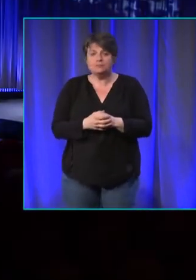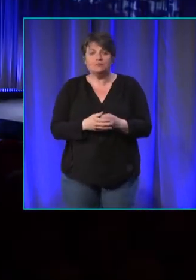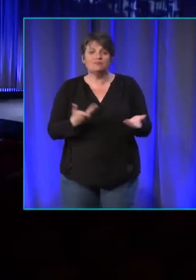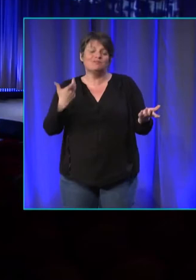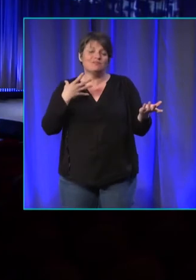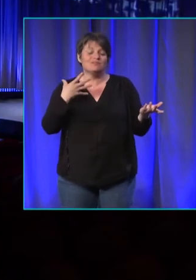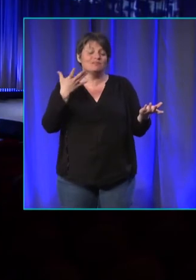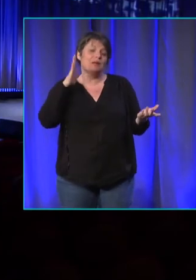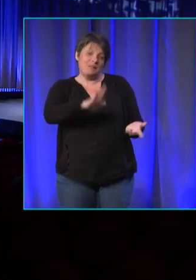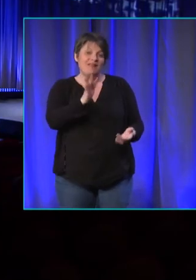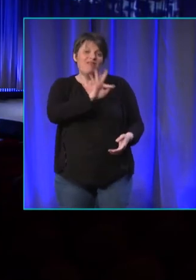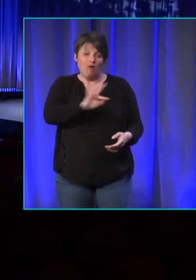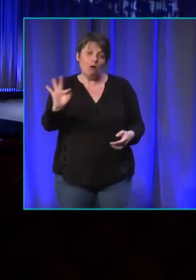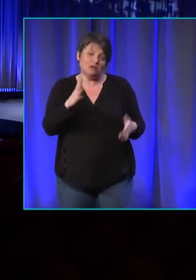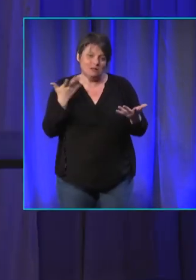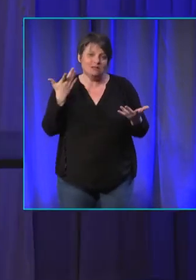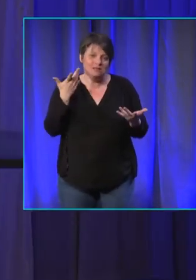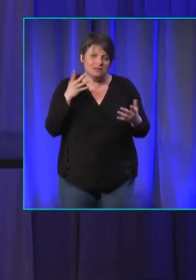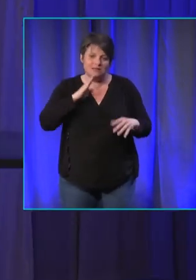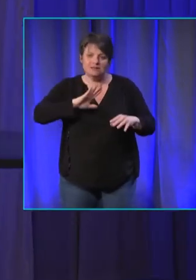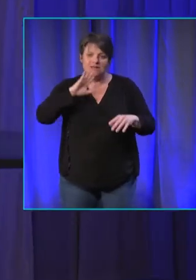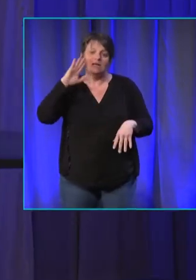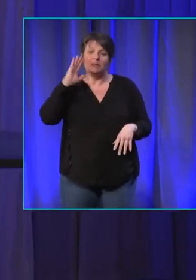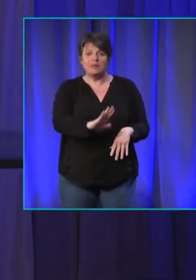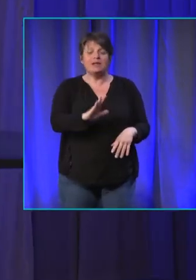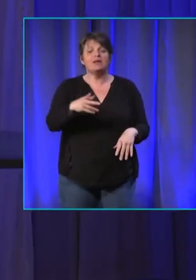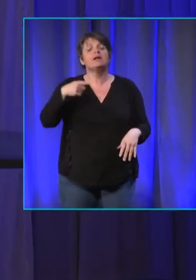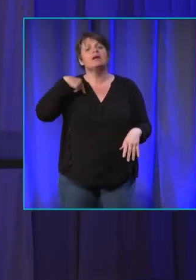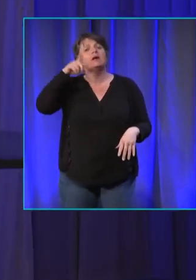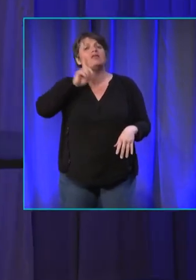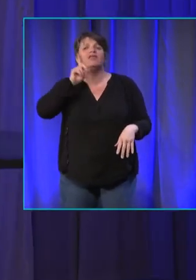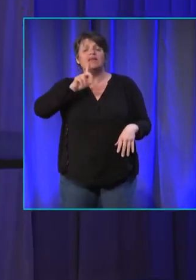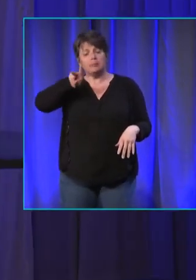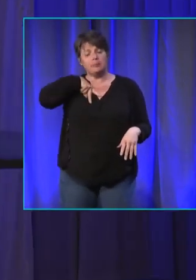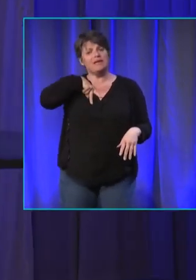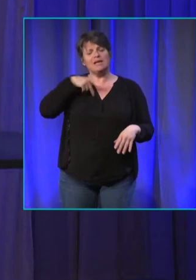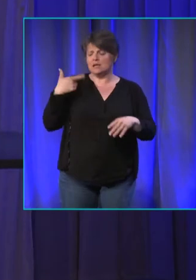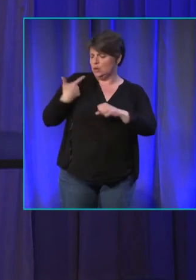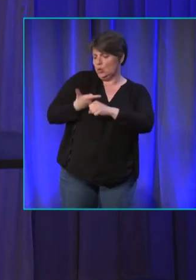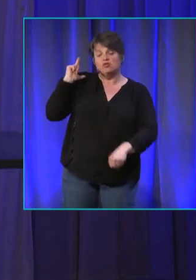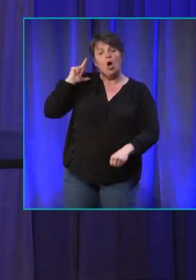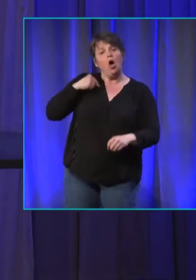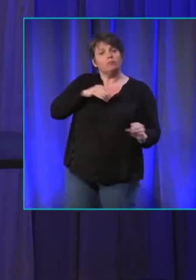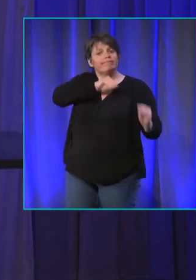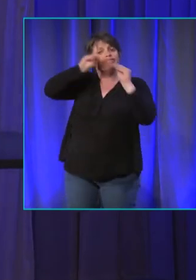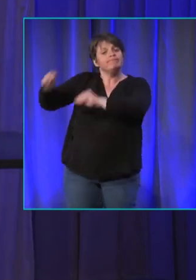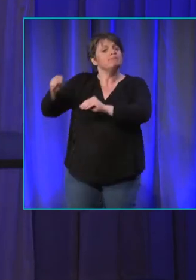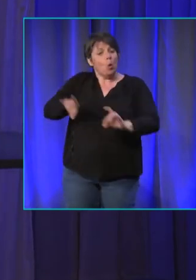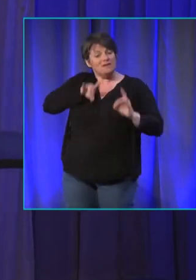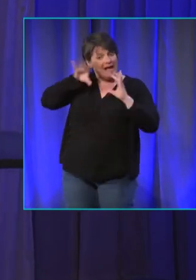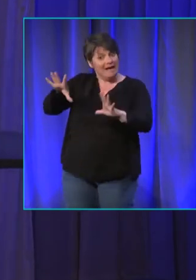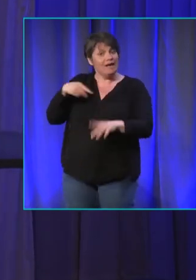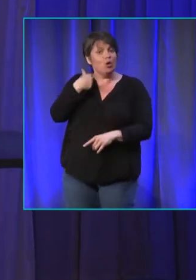C'est spécifique à la France. Oui, c'est vrai que moi, j'ai scolarisé mes filles. Je suis parti il y a 2 ans et demi, 7 mois en Australie. J'ai scolarisé mes 2 filles.